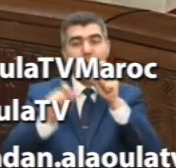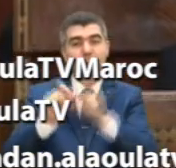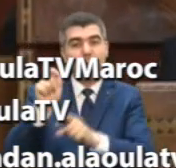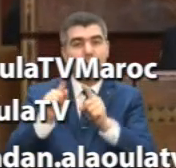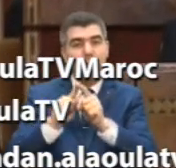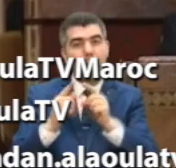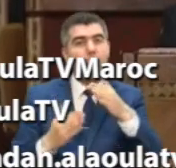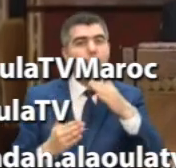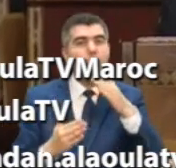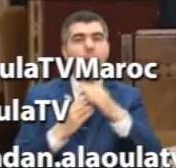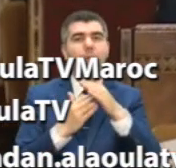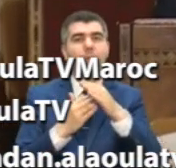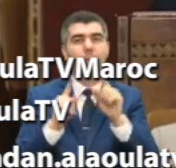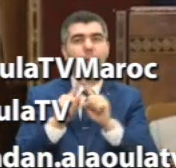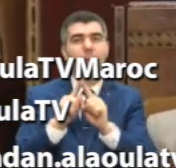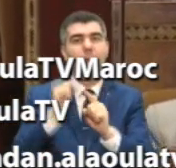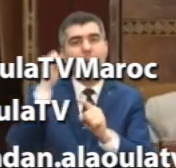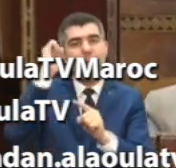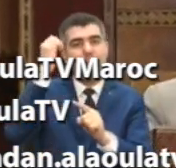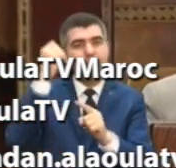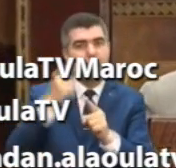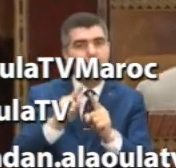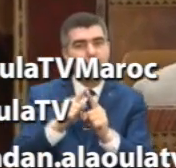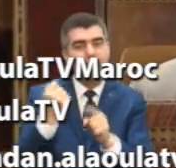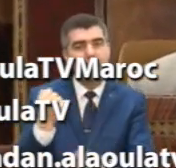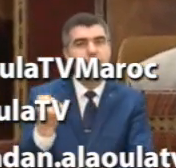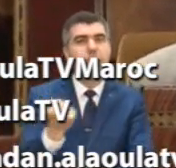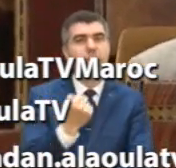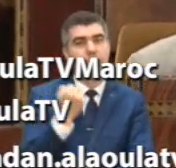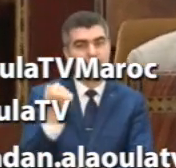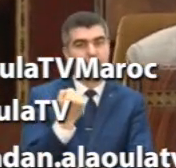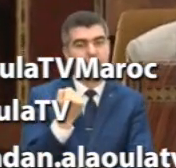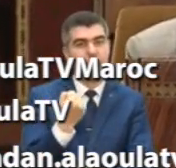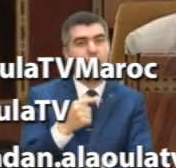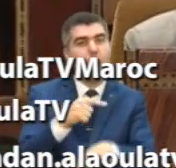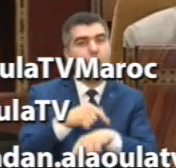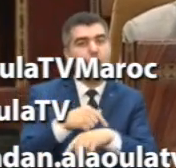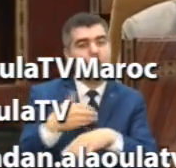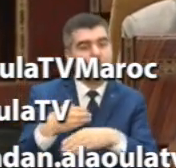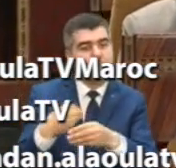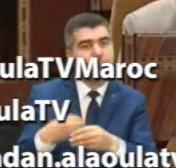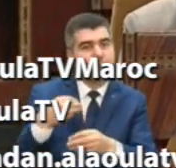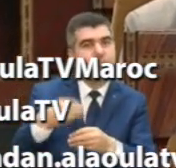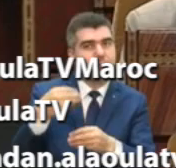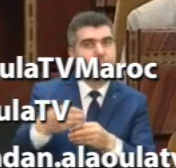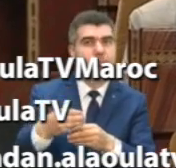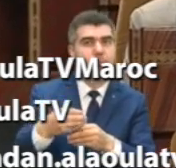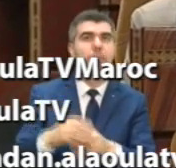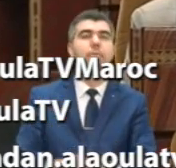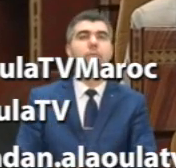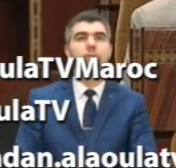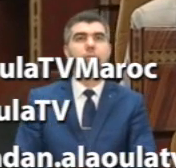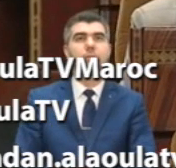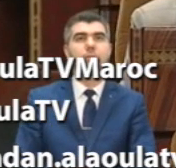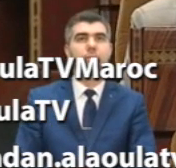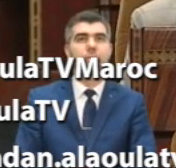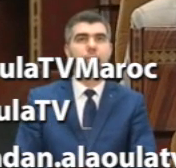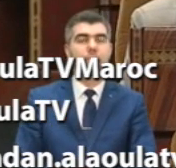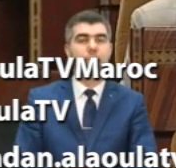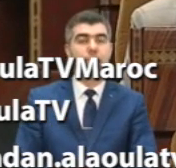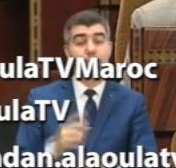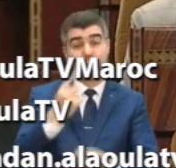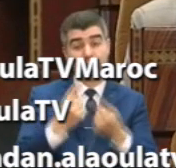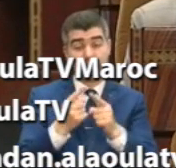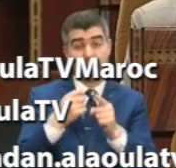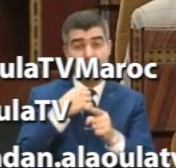ديال التكوين، يعني هذا الزمن تكويني على ضعف حجمه. المناسبة